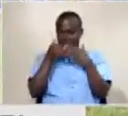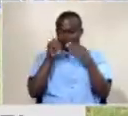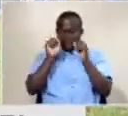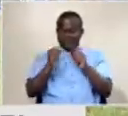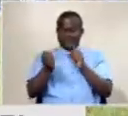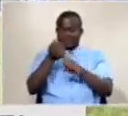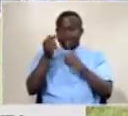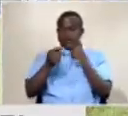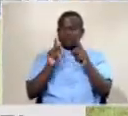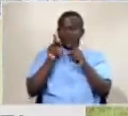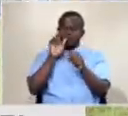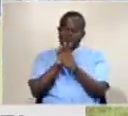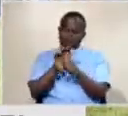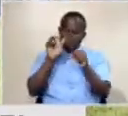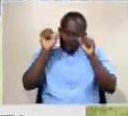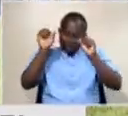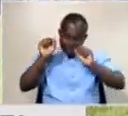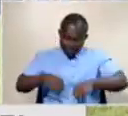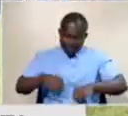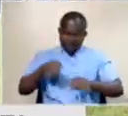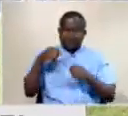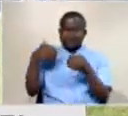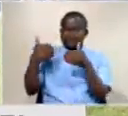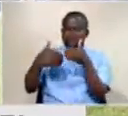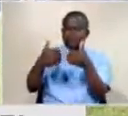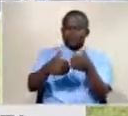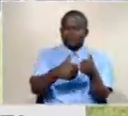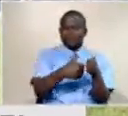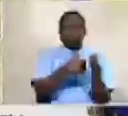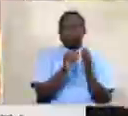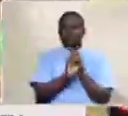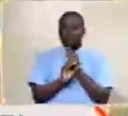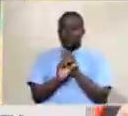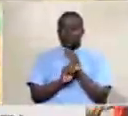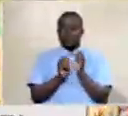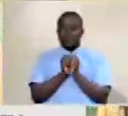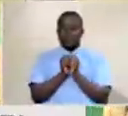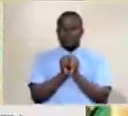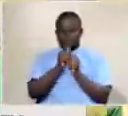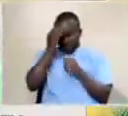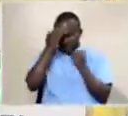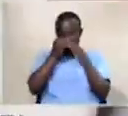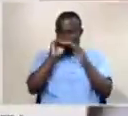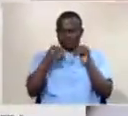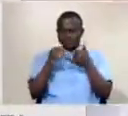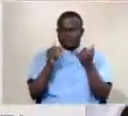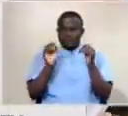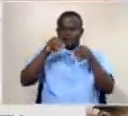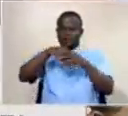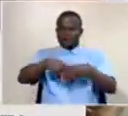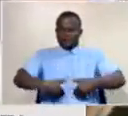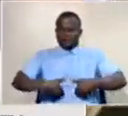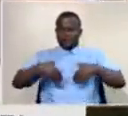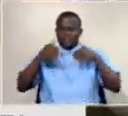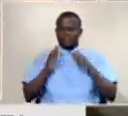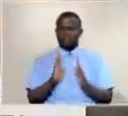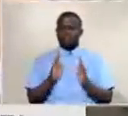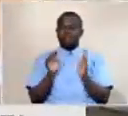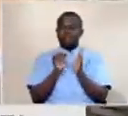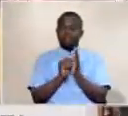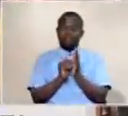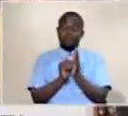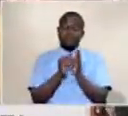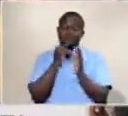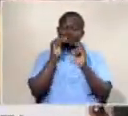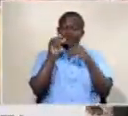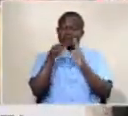tugere ku bantu benshi bashoboka tumanure ibi bintu tubigeze ku rwego rw'akagari kubera ko imikino yitabirwa cyane n'urubyiruko hitezwe ko